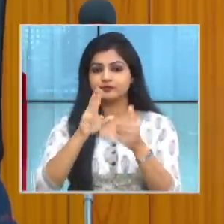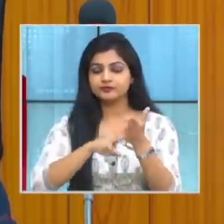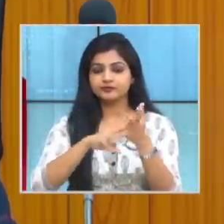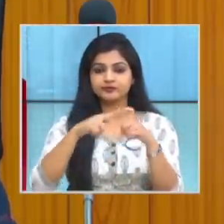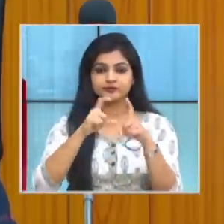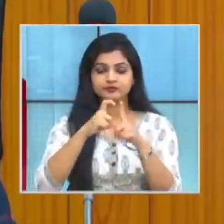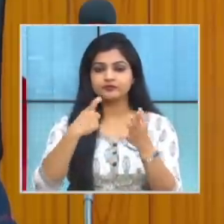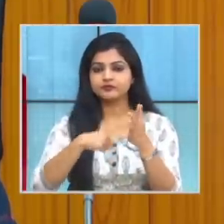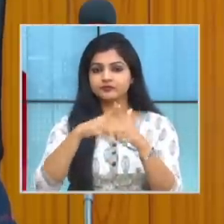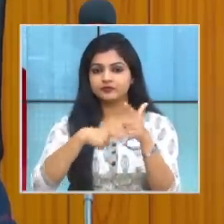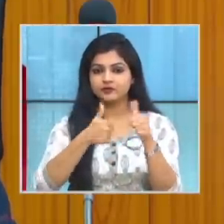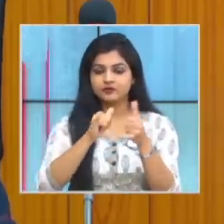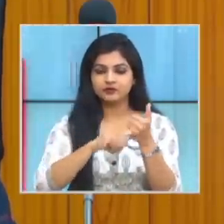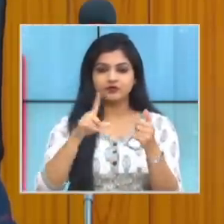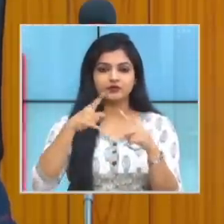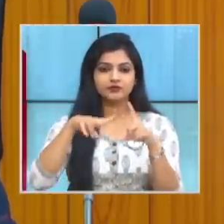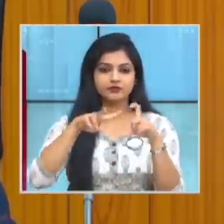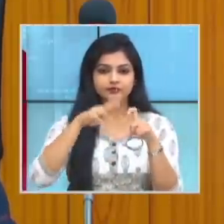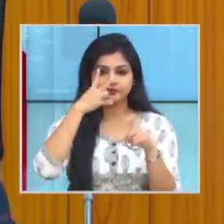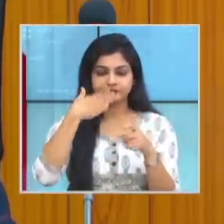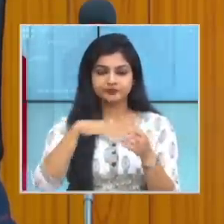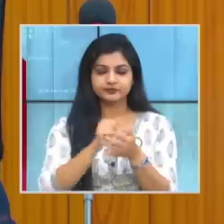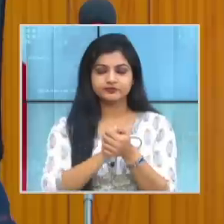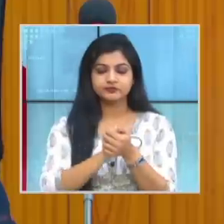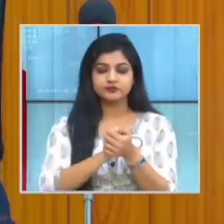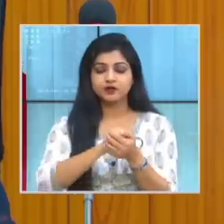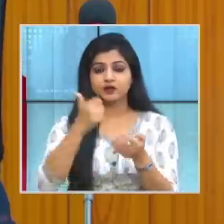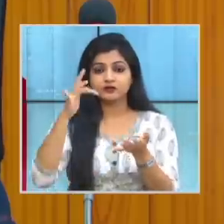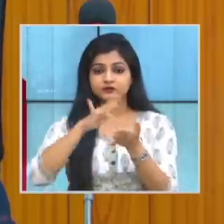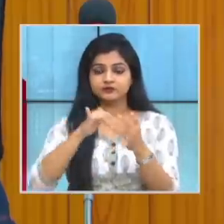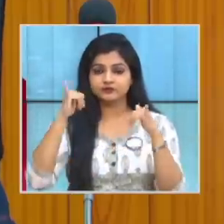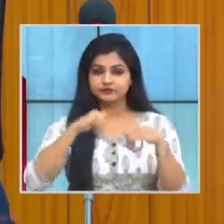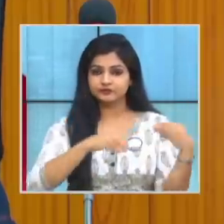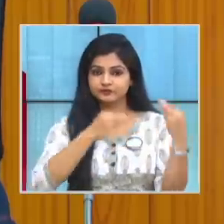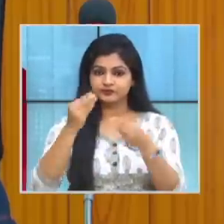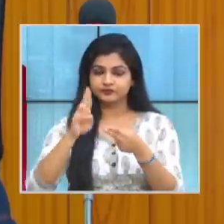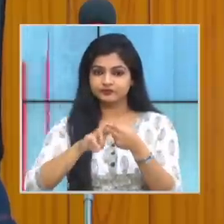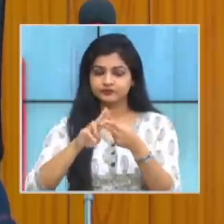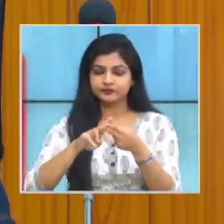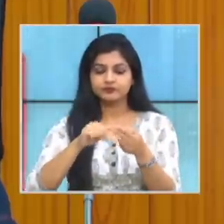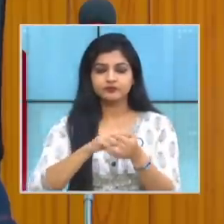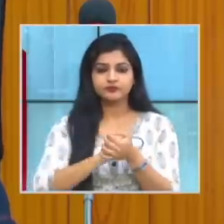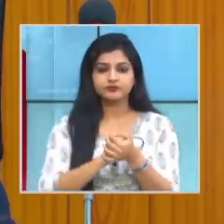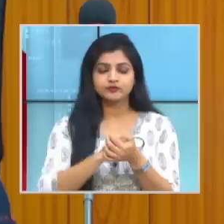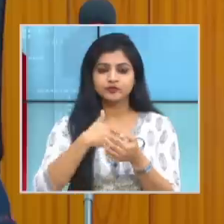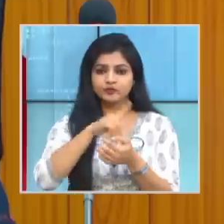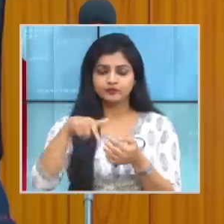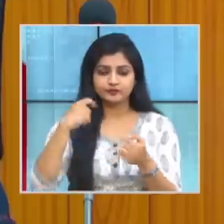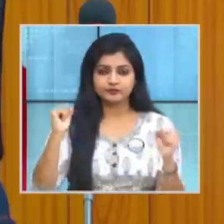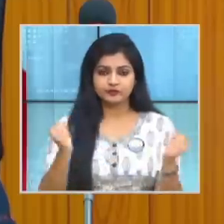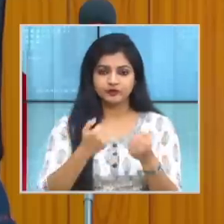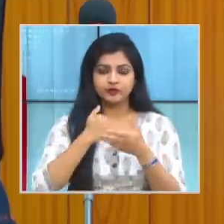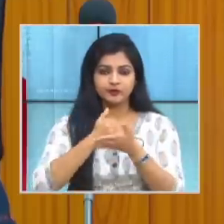ഉടമസ്ഥതയിലോ മാറാൻ കഴിയും വിധമുള്ള താമസ സൗകര്യം ഒരുക്കാനാകുന്ന കാര്യം ഇപ്പോൾ നമ്മൾ എല്ലാ നിലയിലും